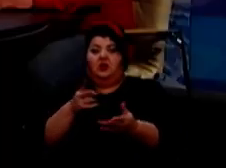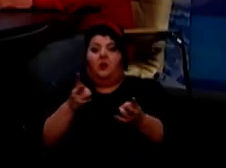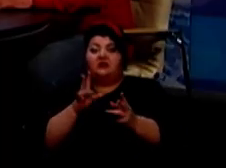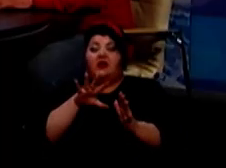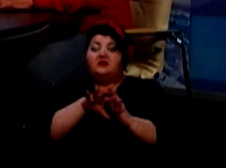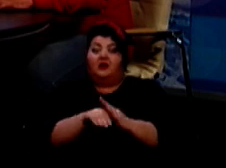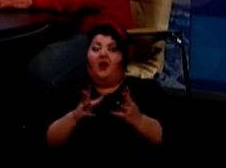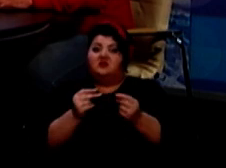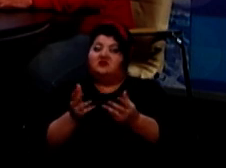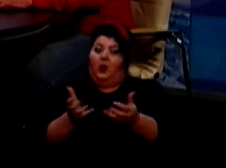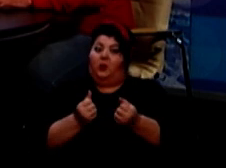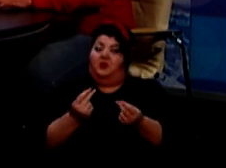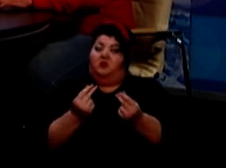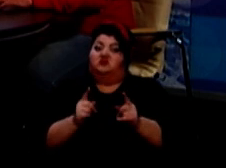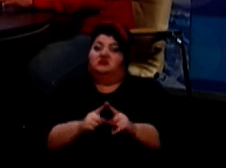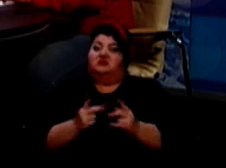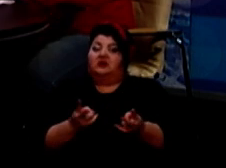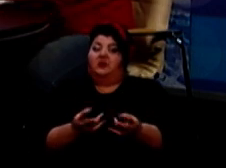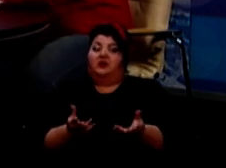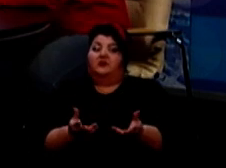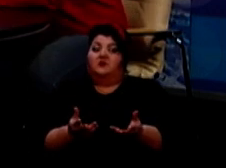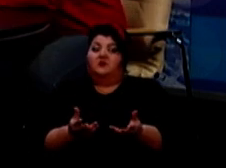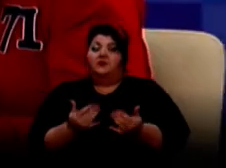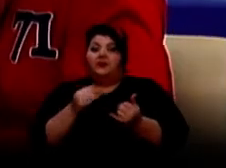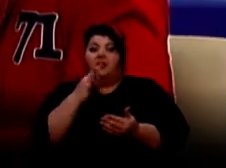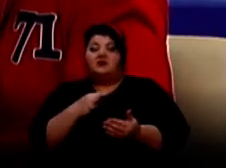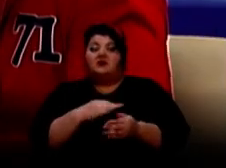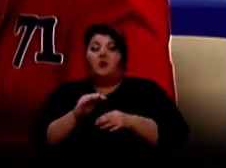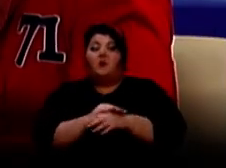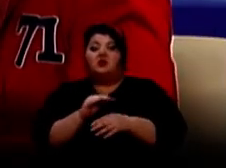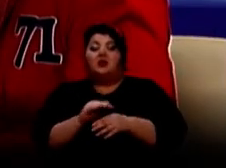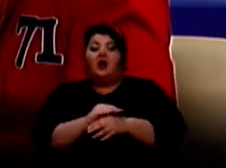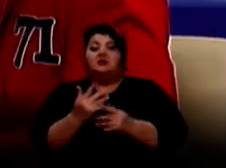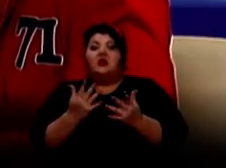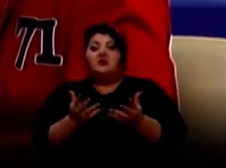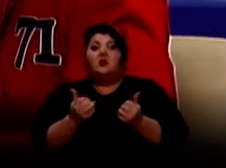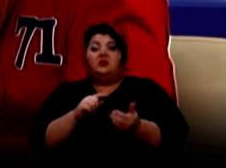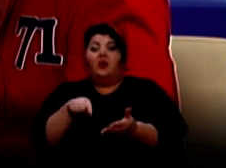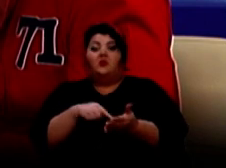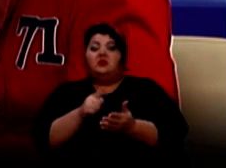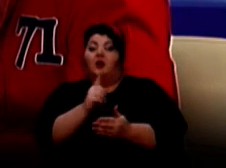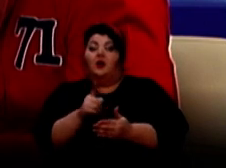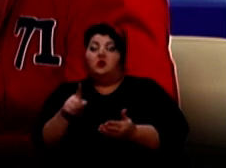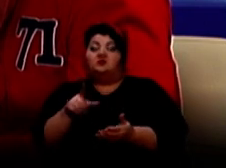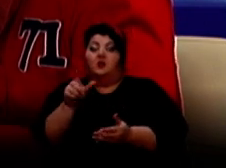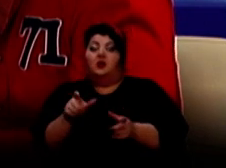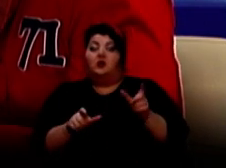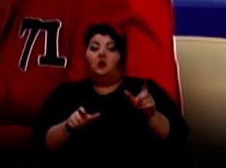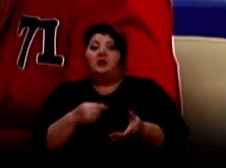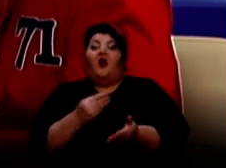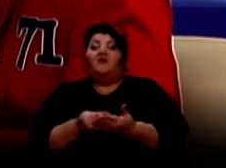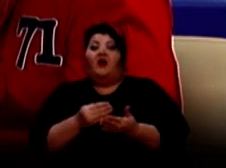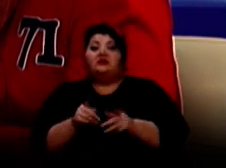закласти, а ще й видати, купити цю техніку і для обслуговування. Маршрут, і скажіть, будь ласка, звідки обійдеться місту і кожному громадянину вартість